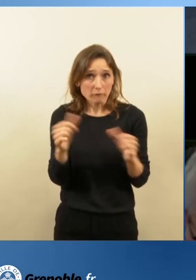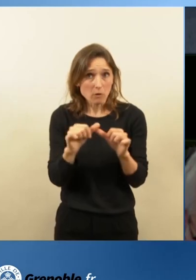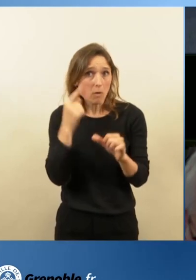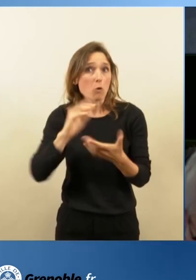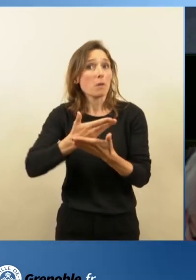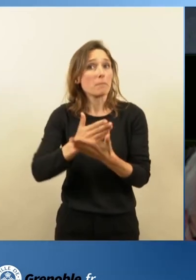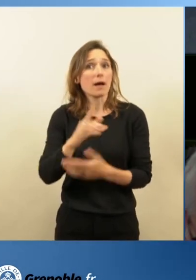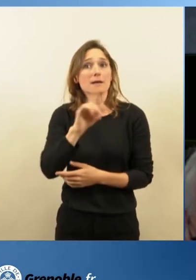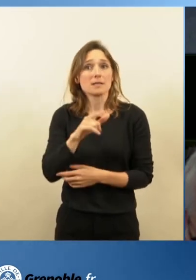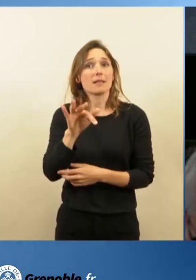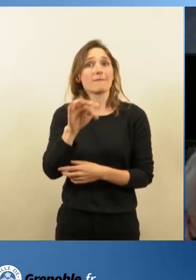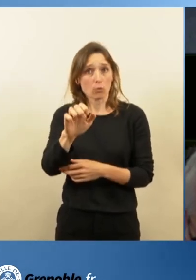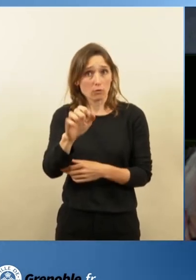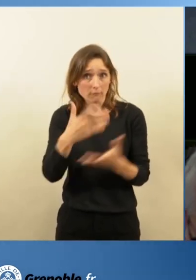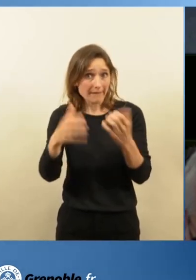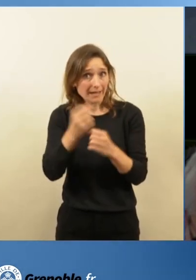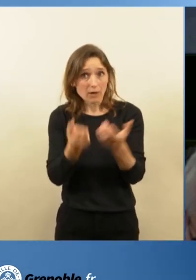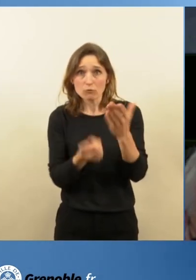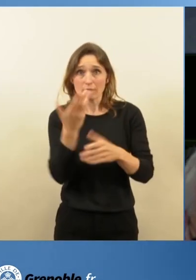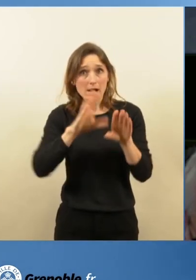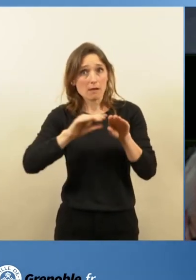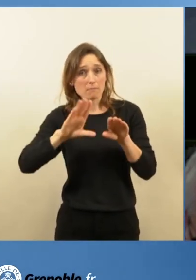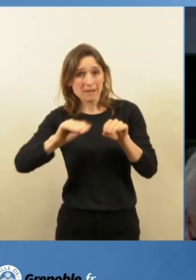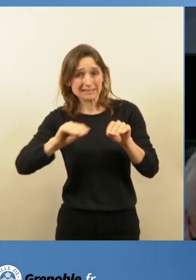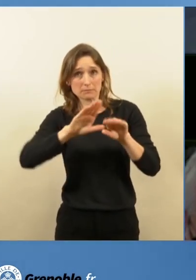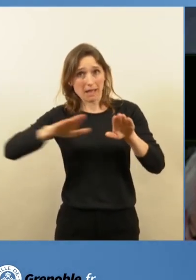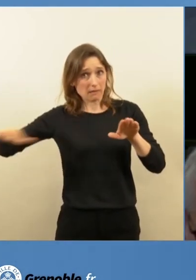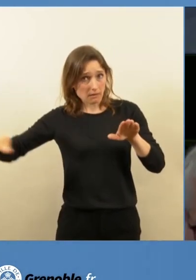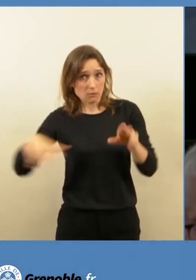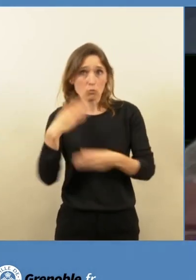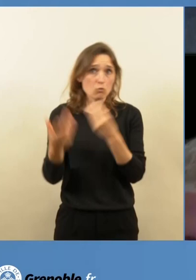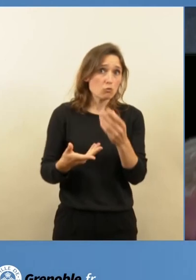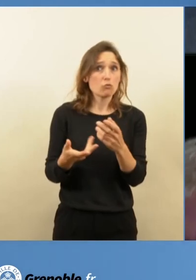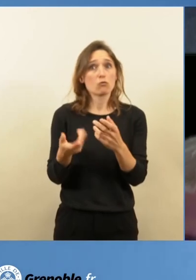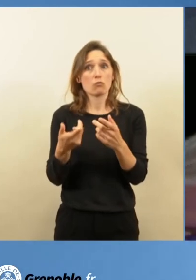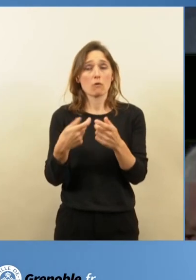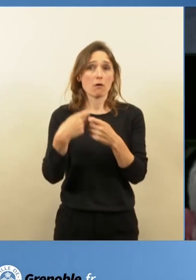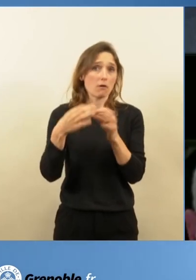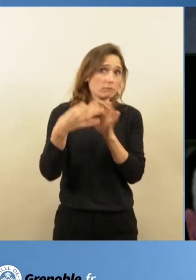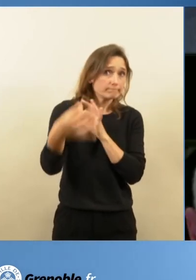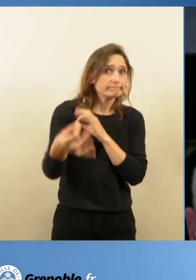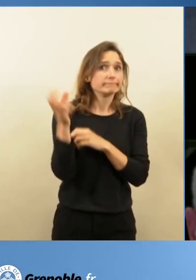qu'il y a eu des places supplémentaires de parking est-ce qu'il y a eu des rallongements de de tram